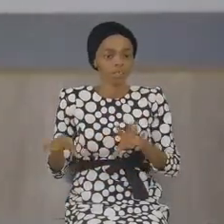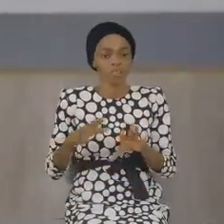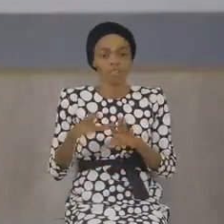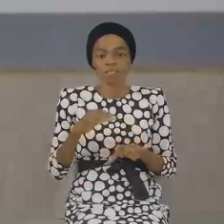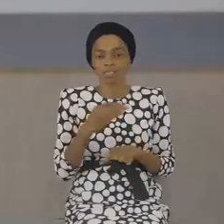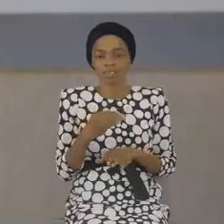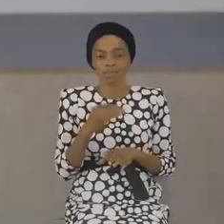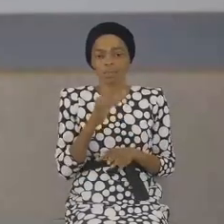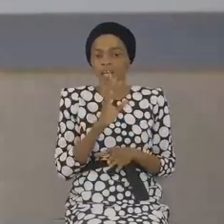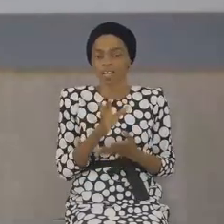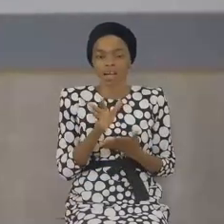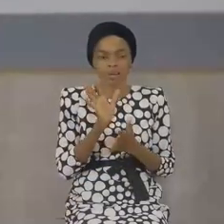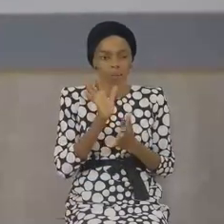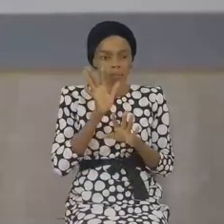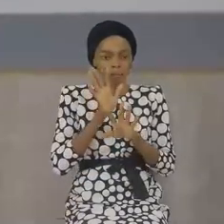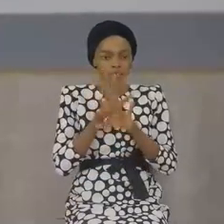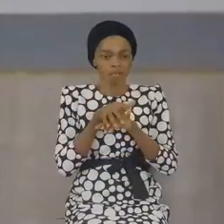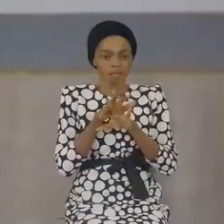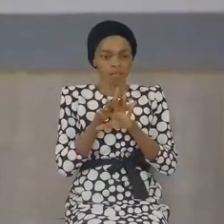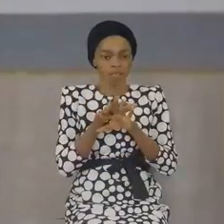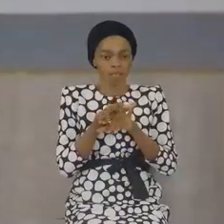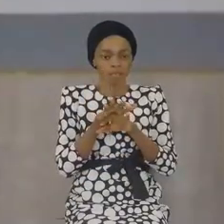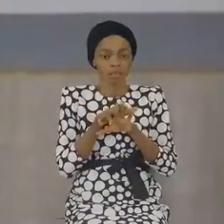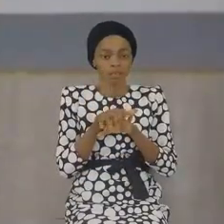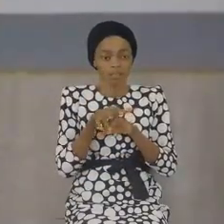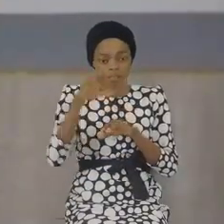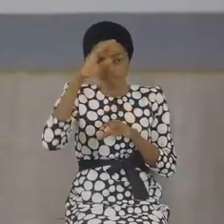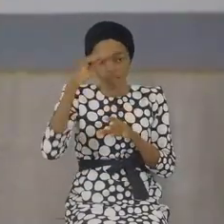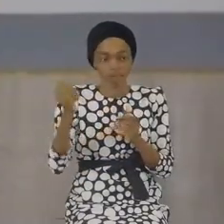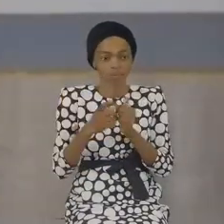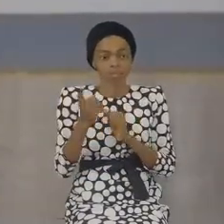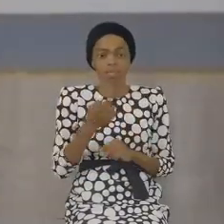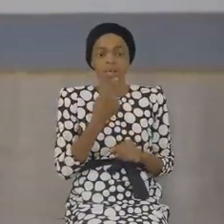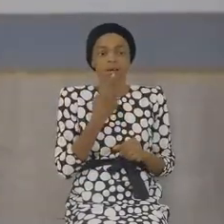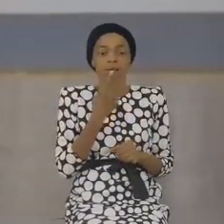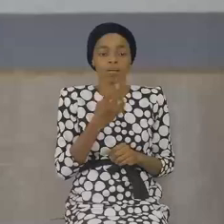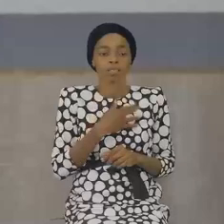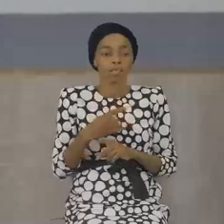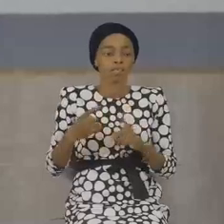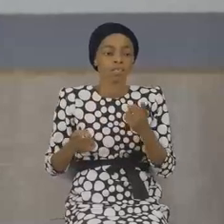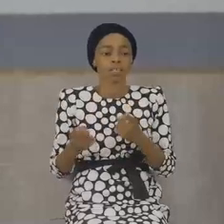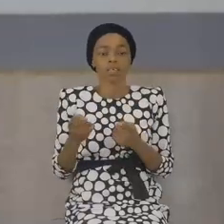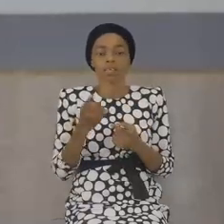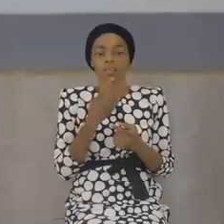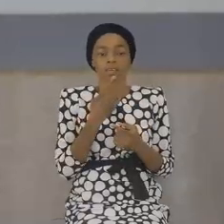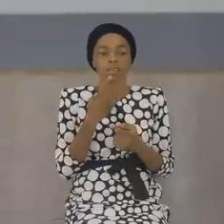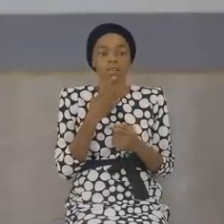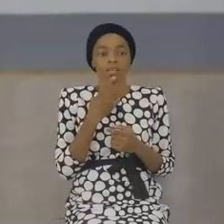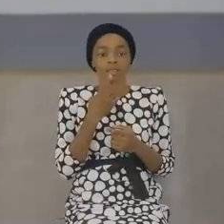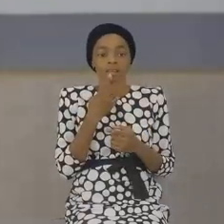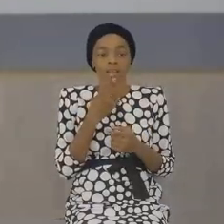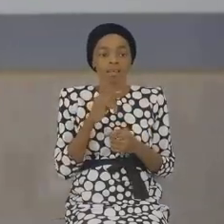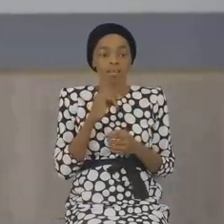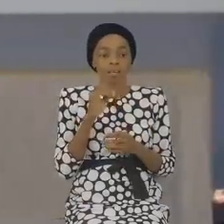mentait de la langue. Verset suivant, verset 37, leur cœur n'était pas